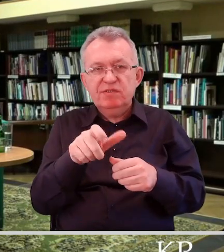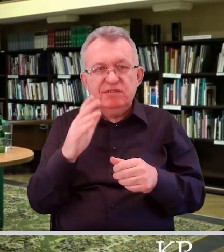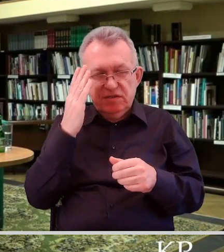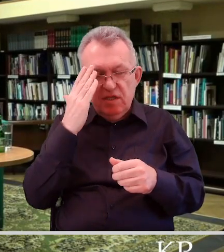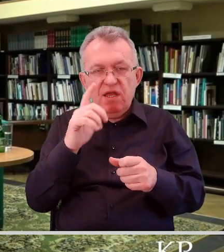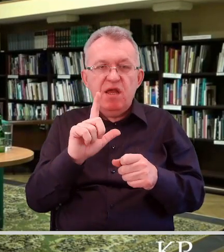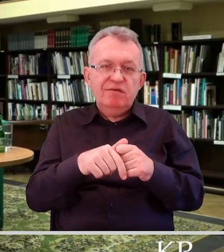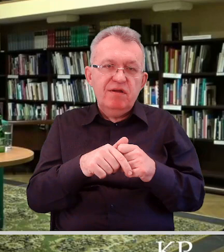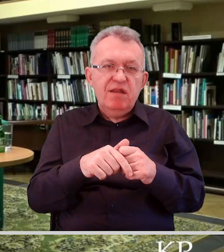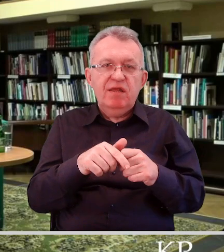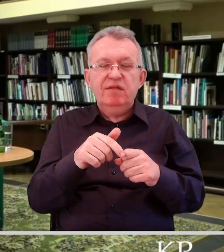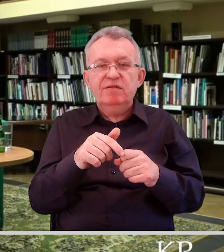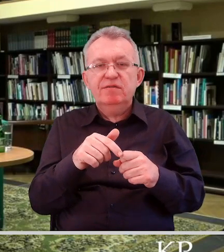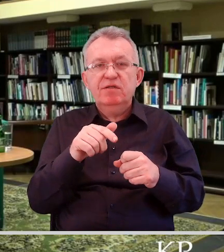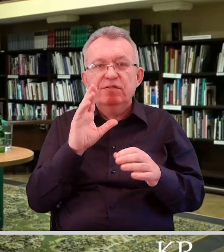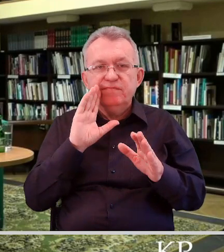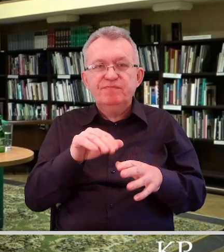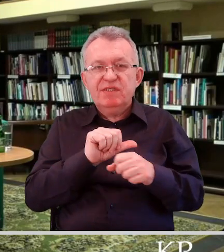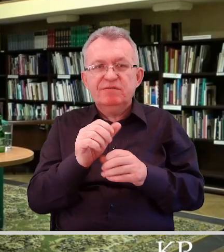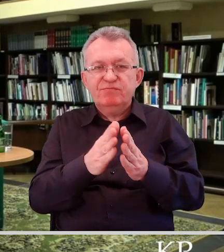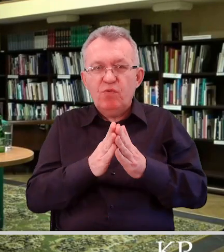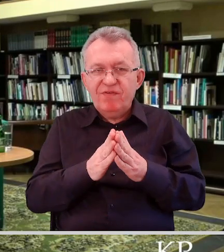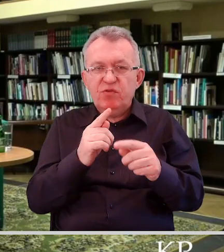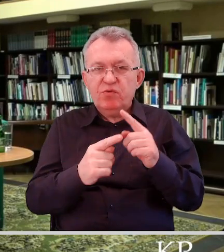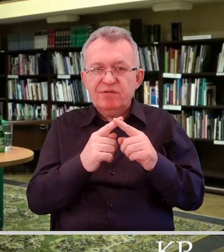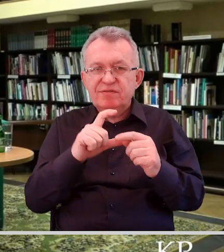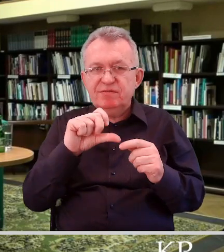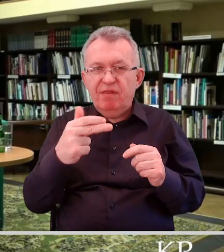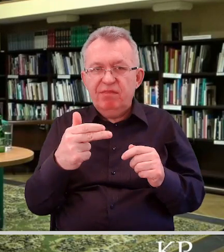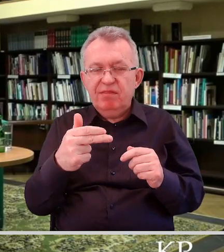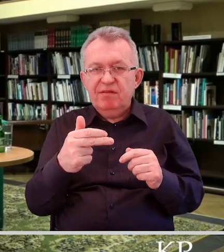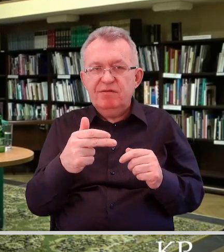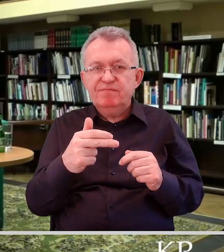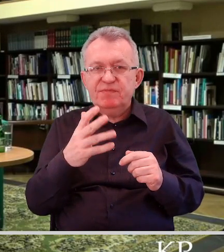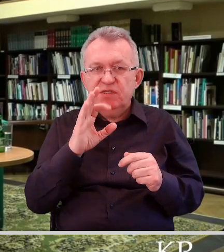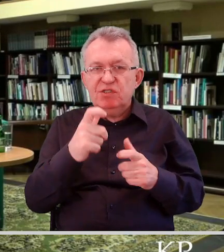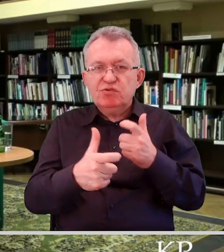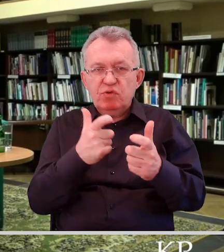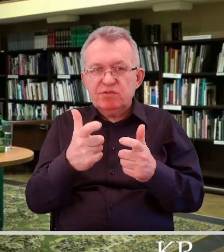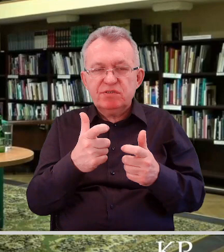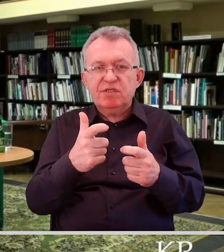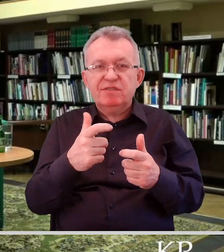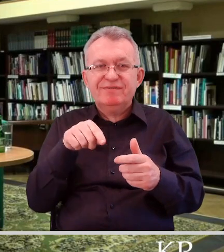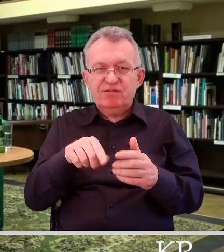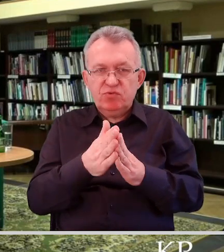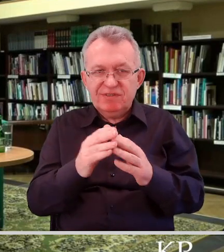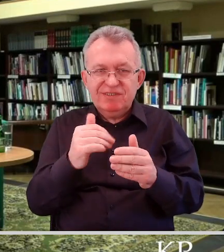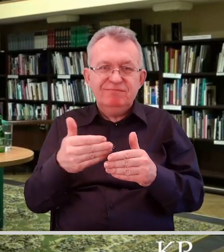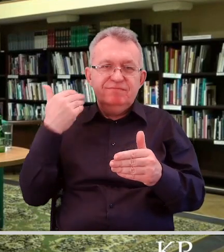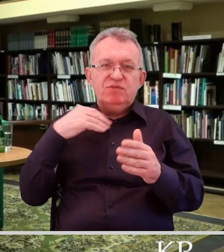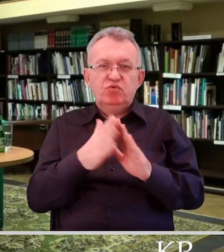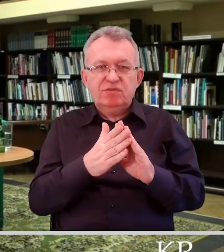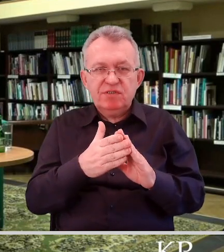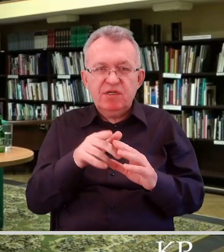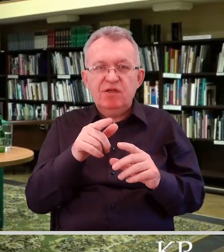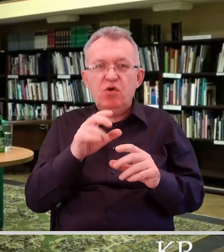znane, ale jednak pozostające w cieniu. Czyli właściwie robisz tę książką i tą poprzednią